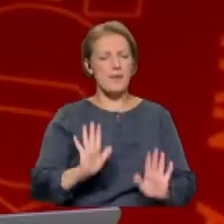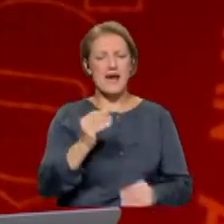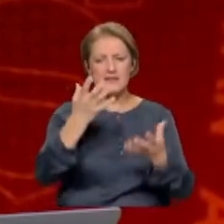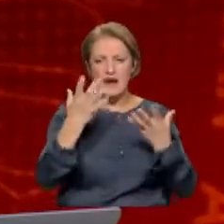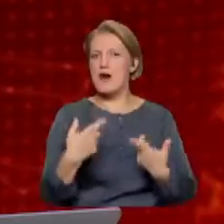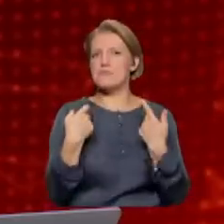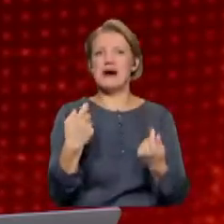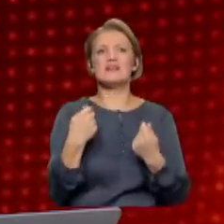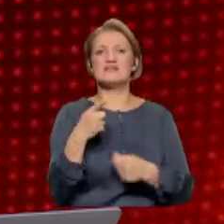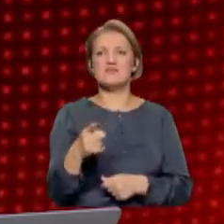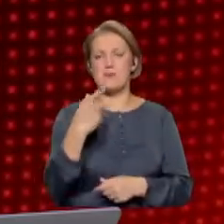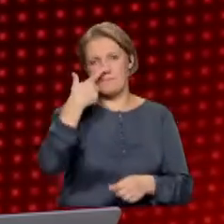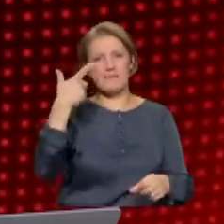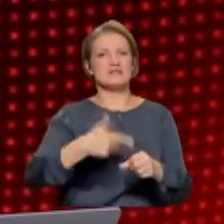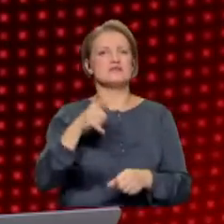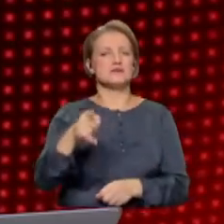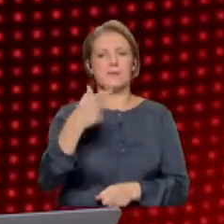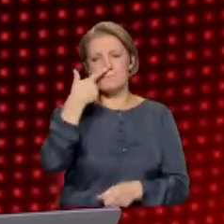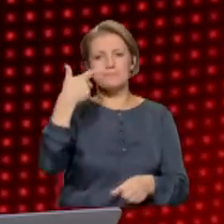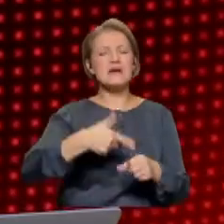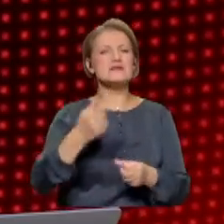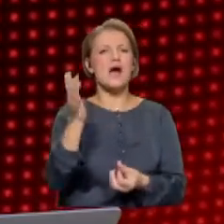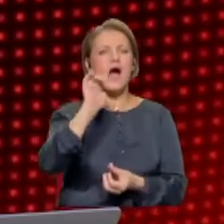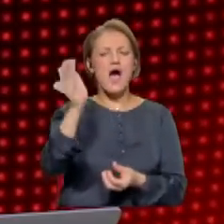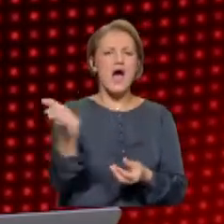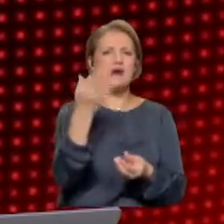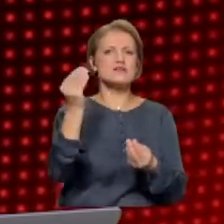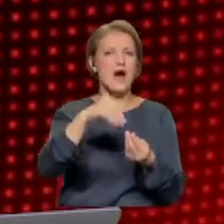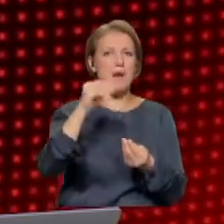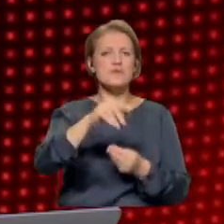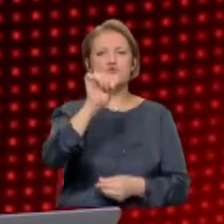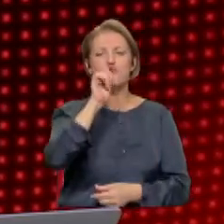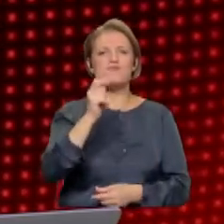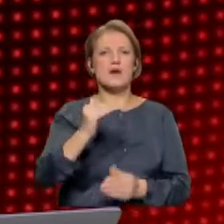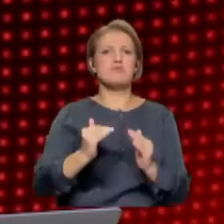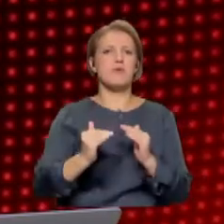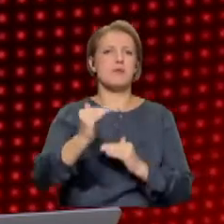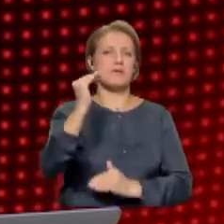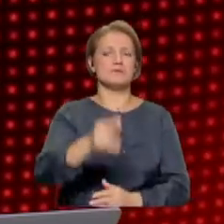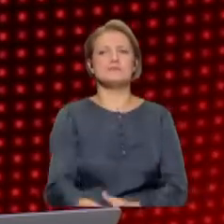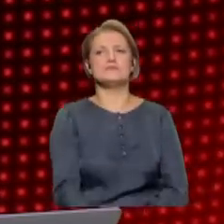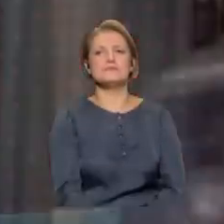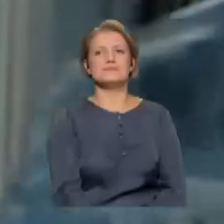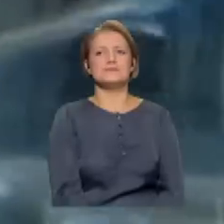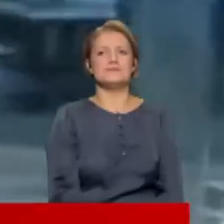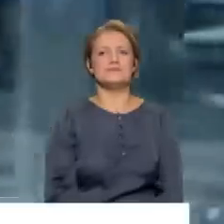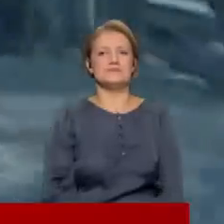ağır maliyet kalemi akaryakıt. Akaryakıttaki her zam su fiyatındaki artışı da tetikliyor.